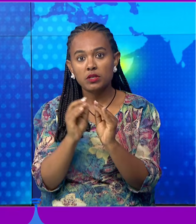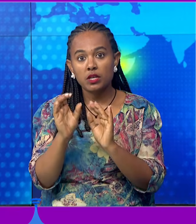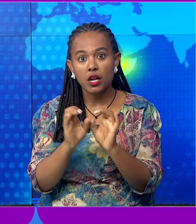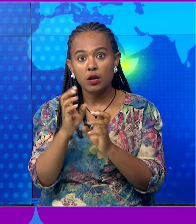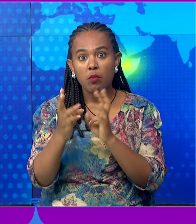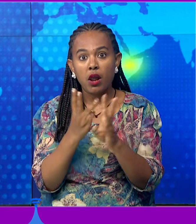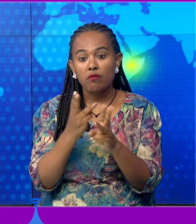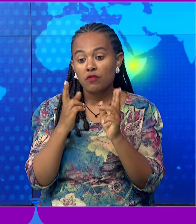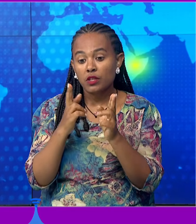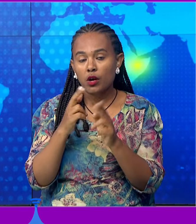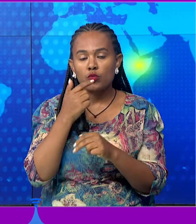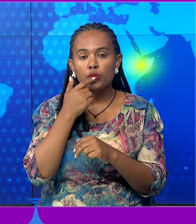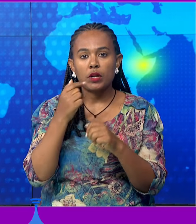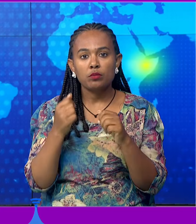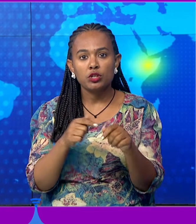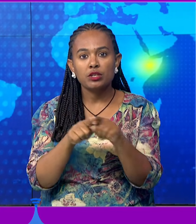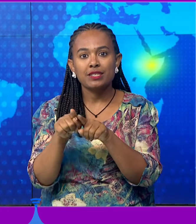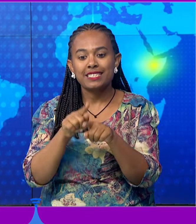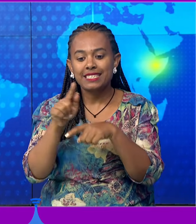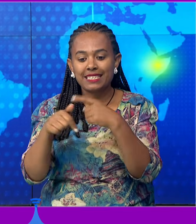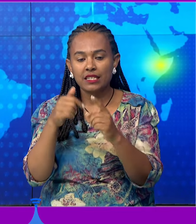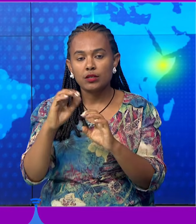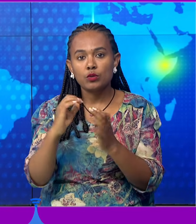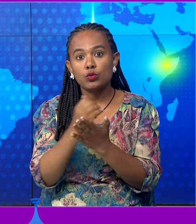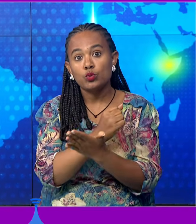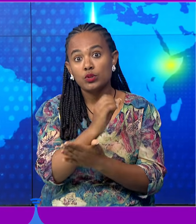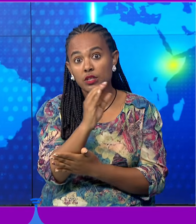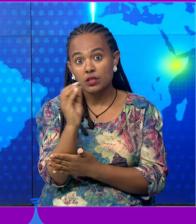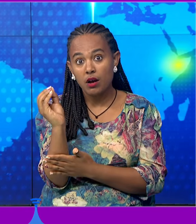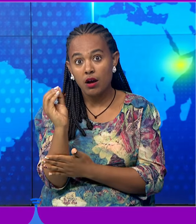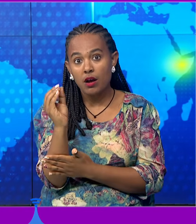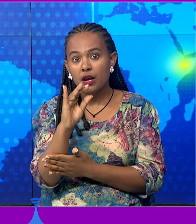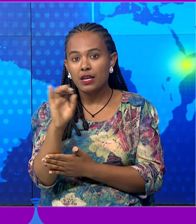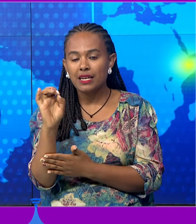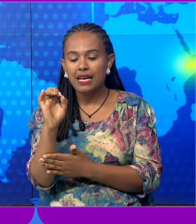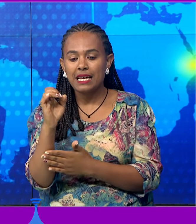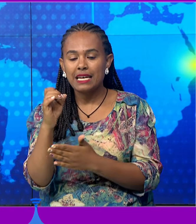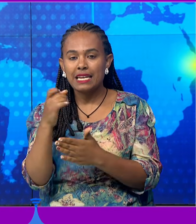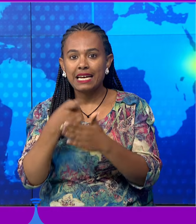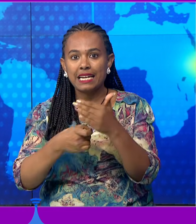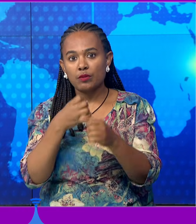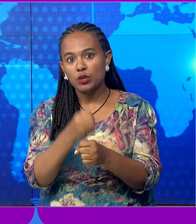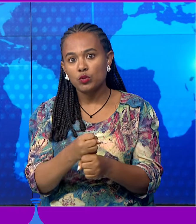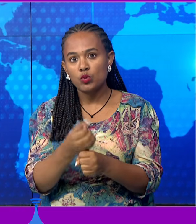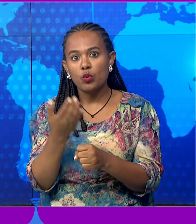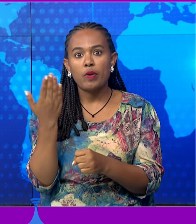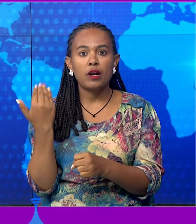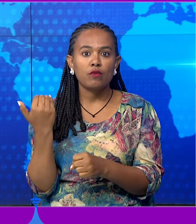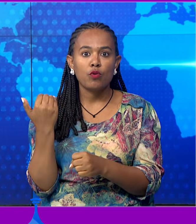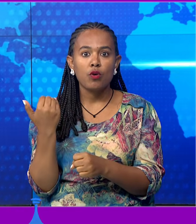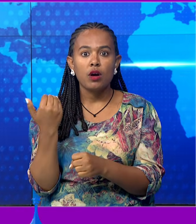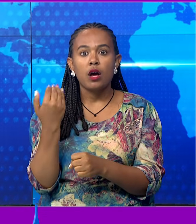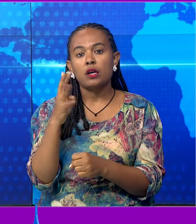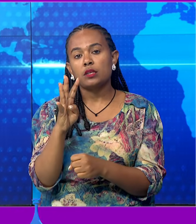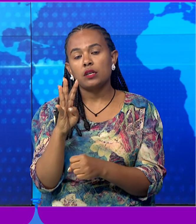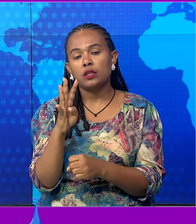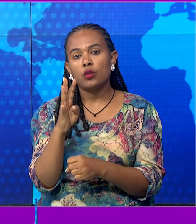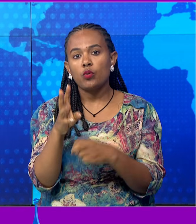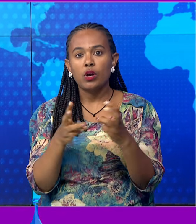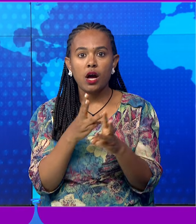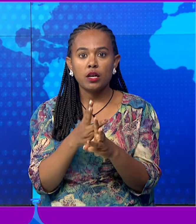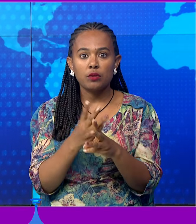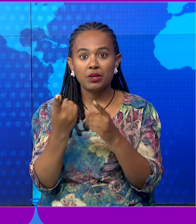ፈጣኑ የሚባል የድርድር ሂደት ተደርጎ የተወሰደና እንደ ሪከርድም ተይዞ ባለፈው 14ኛው የዓለም